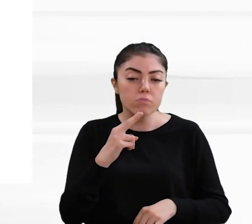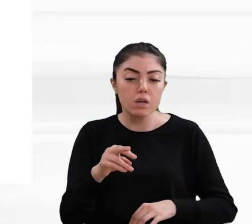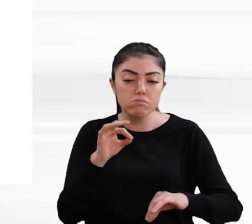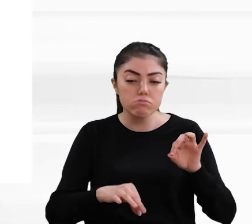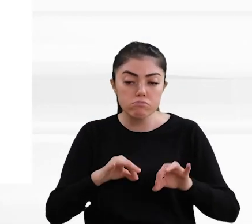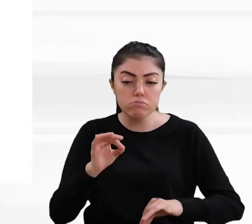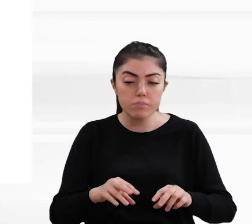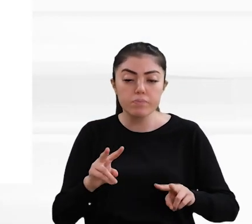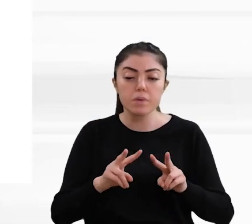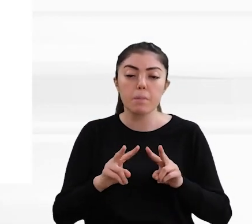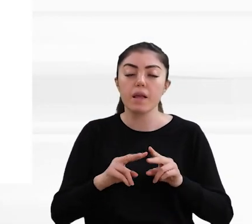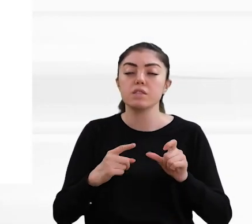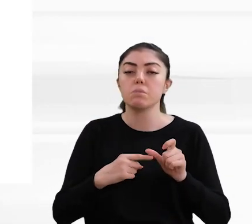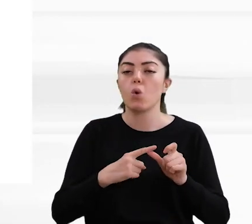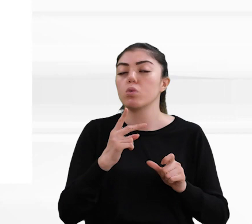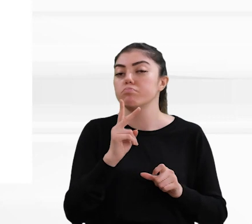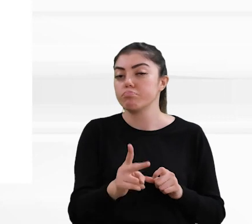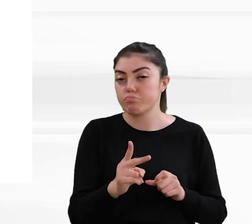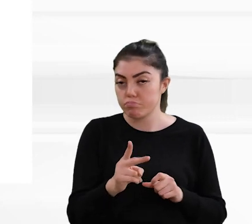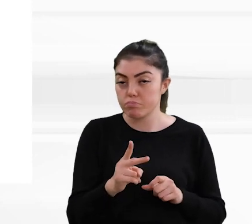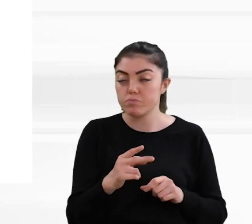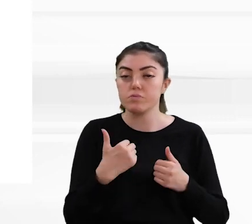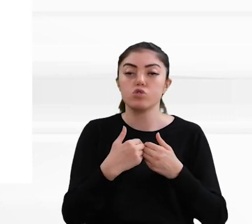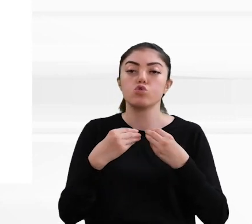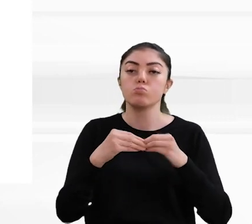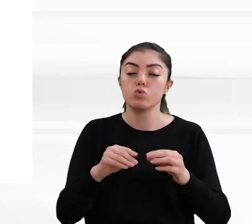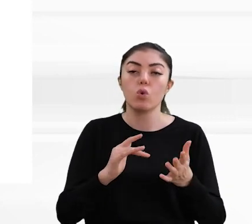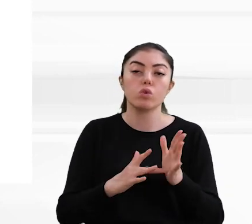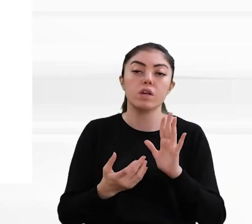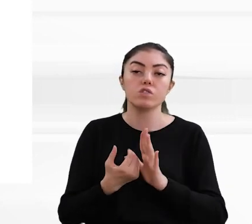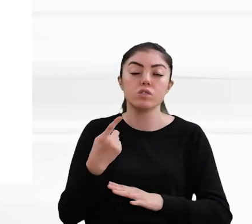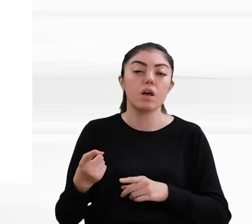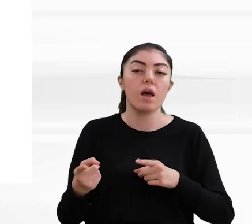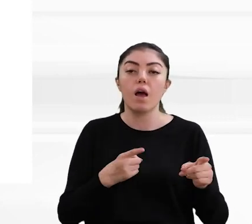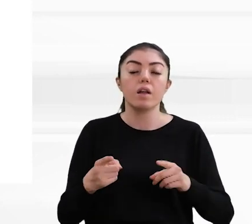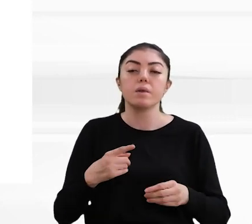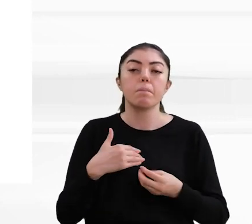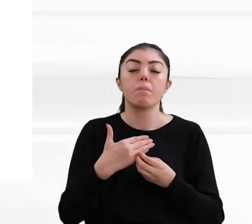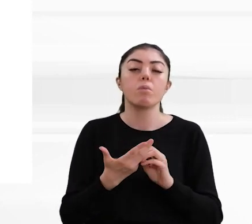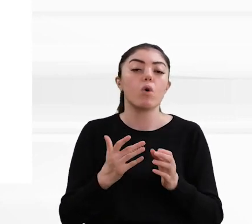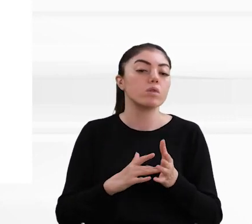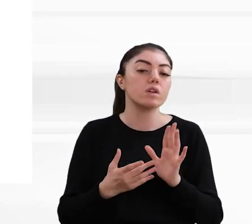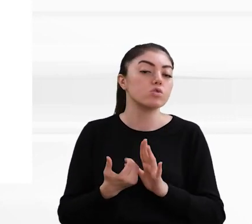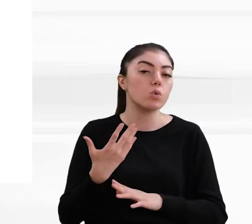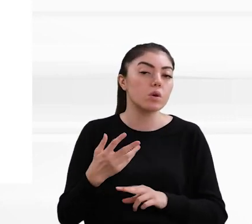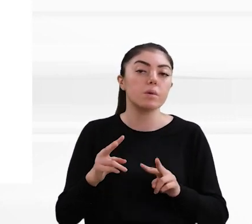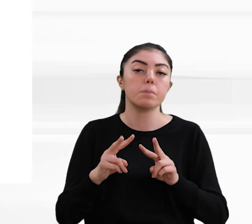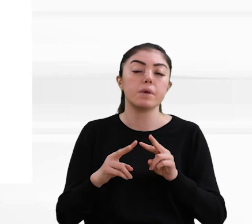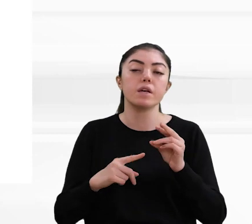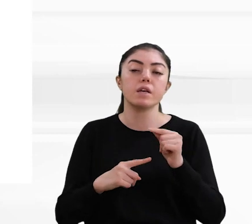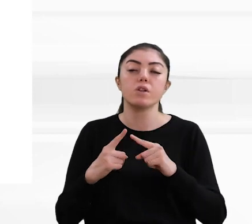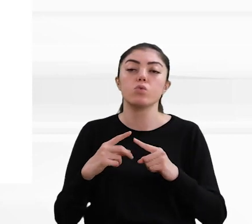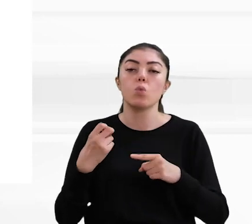inceliyorum Mega spordan yumurtanın oluşumu hangi bölünme ile